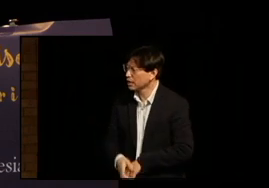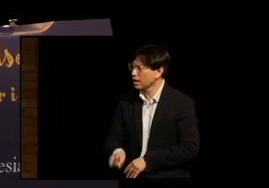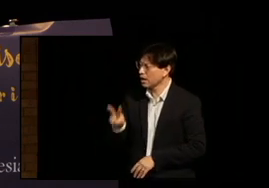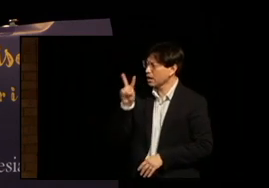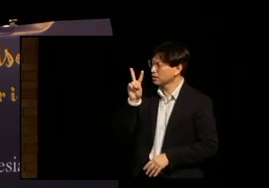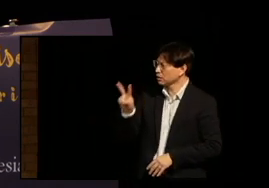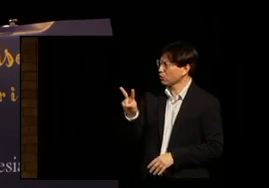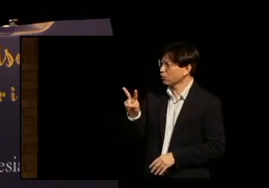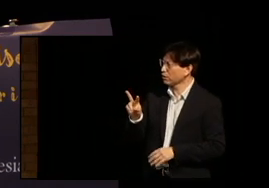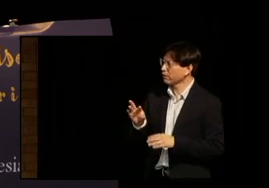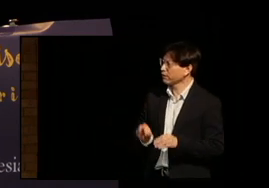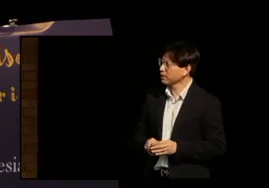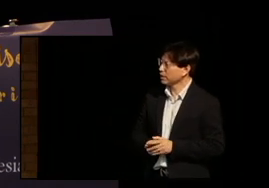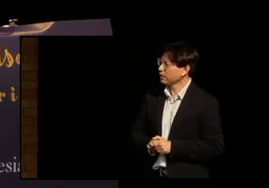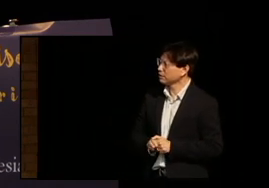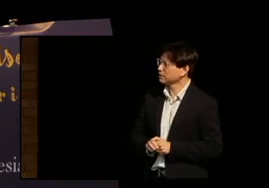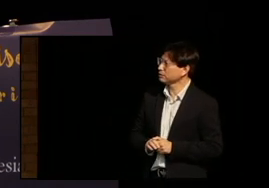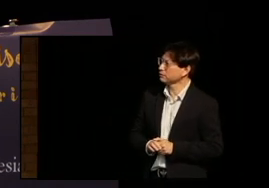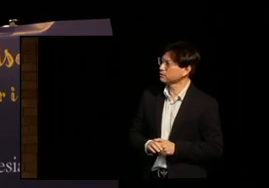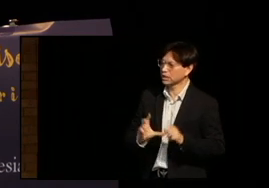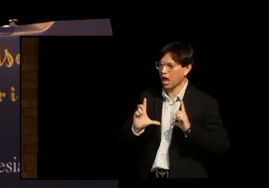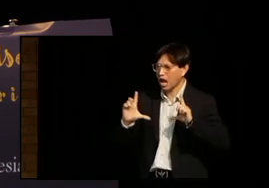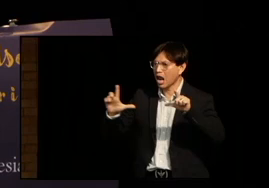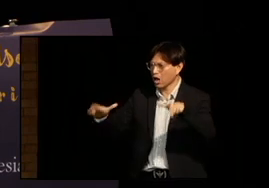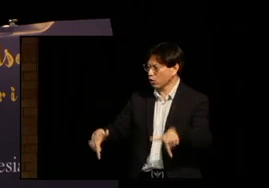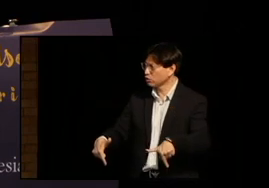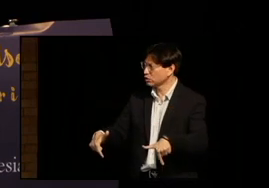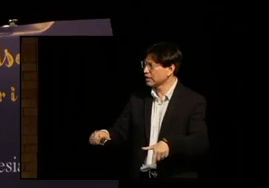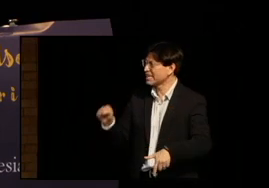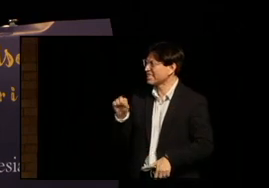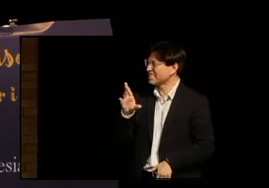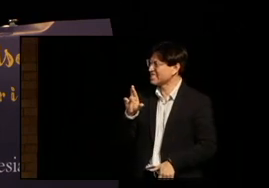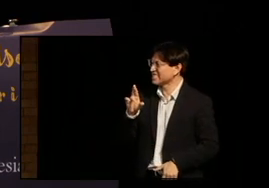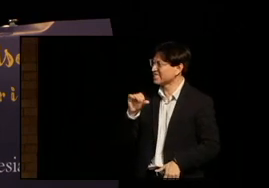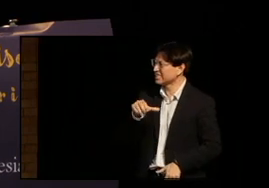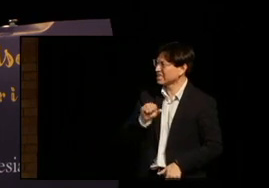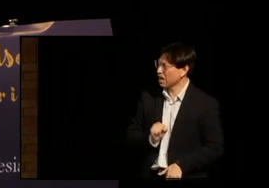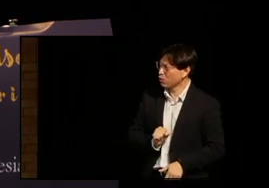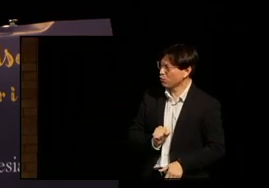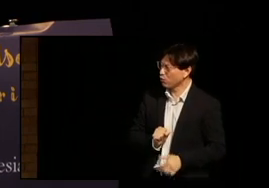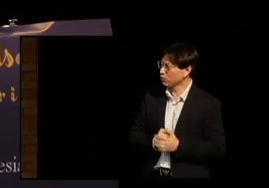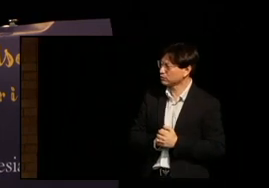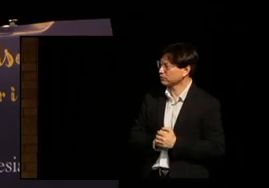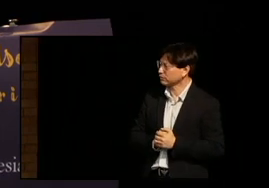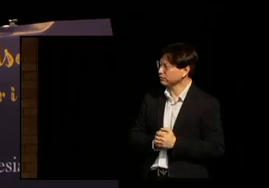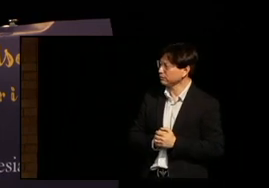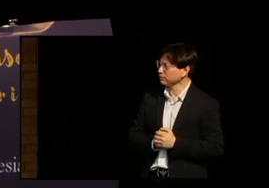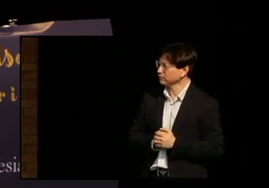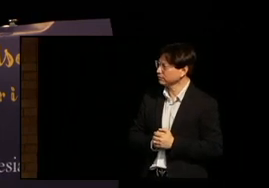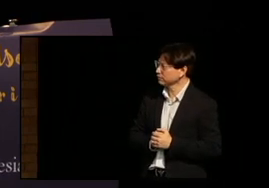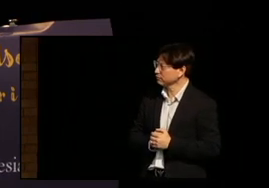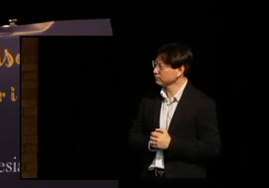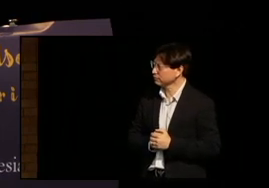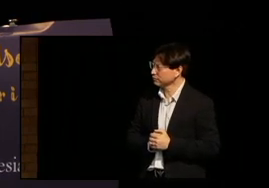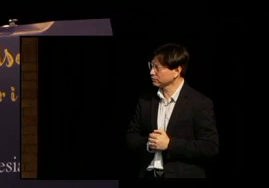8 stamattina nelle Lodi c'era la consegna del salmo Insomma c'era il Salmo 8 dice ci hai fatto poco meno degli Angeli di gloria e di onore lo